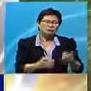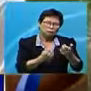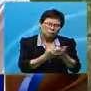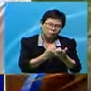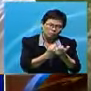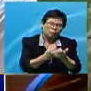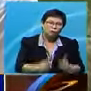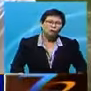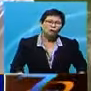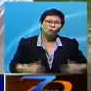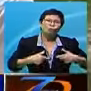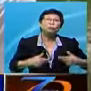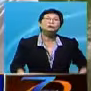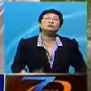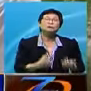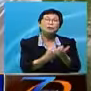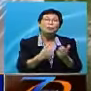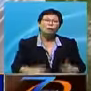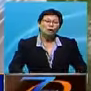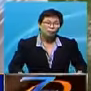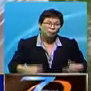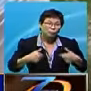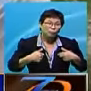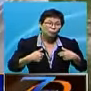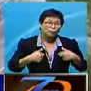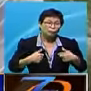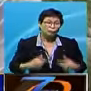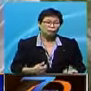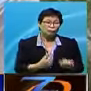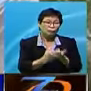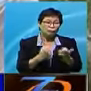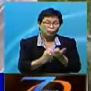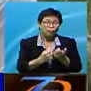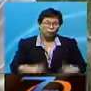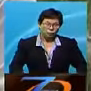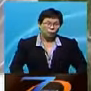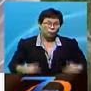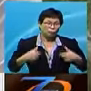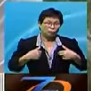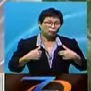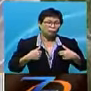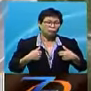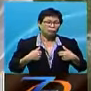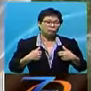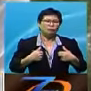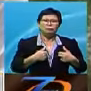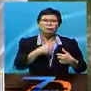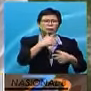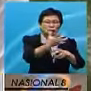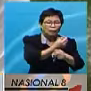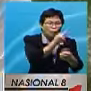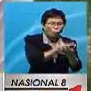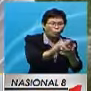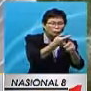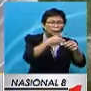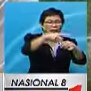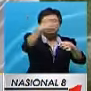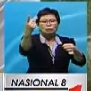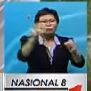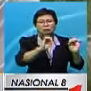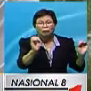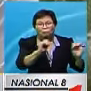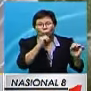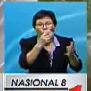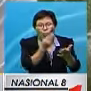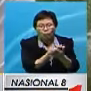keperluan hidup, apa hasil-hasil yang setelah tak dapat hasil pada sawah ini, banyakannya